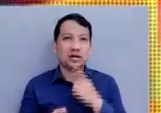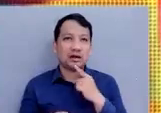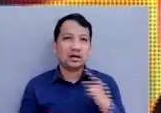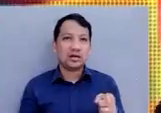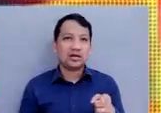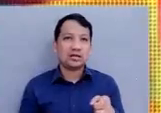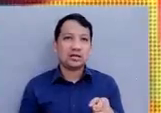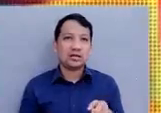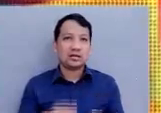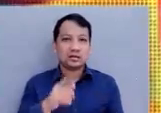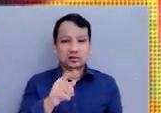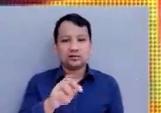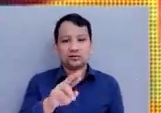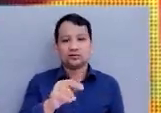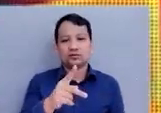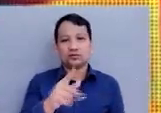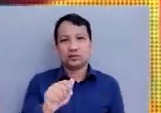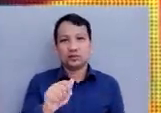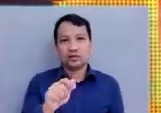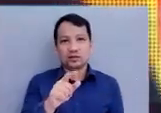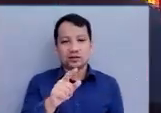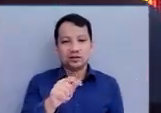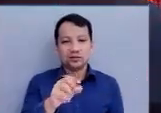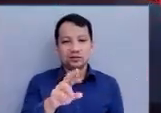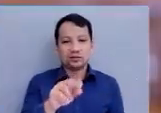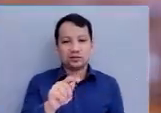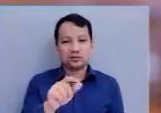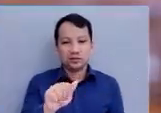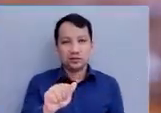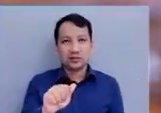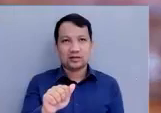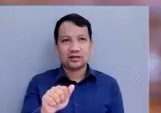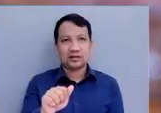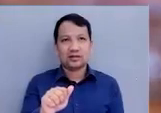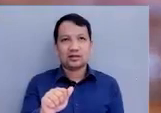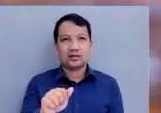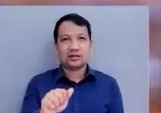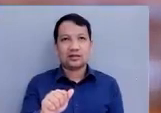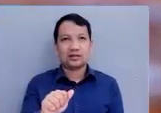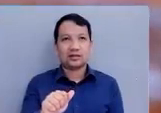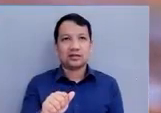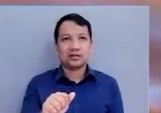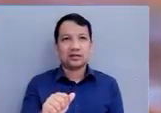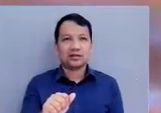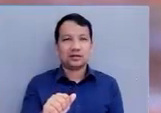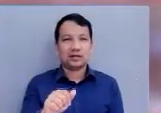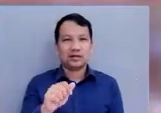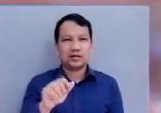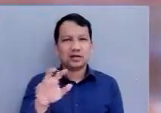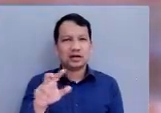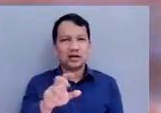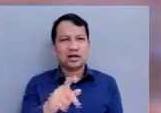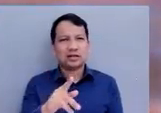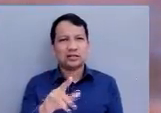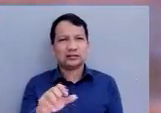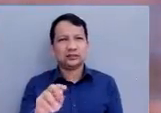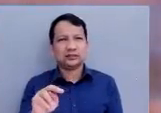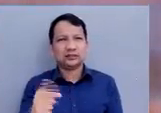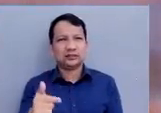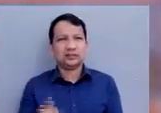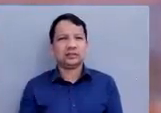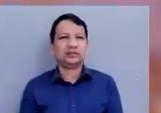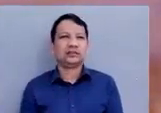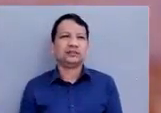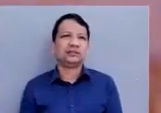torta pang reho na banatan ko na yan ang sarapsarap tawag dito tortang tort tortang alimasag alimasag